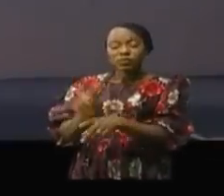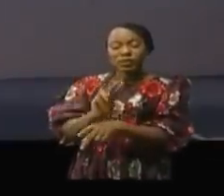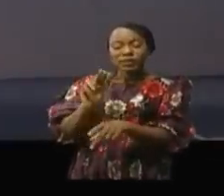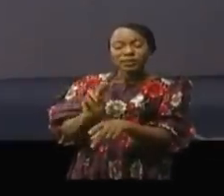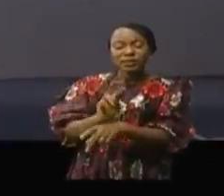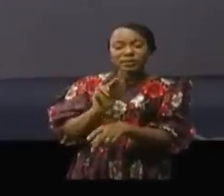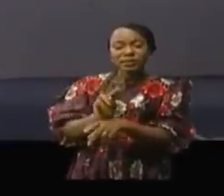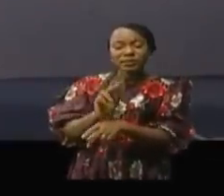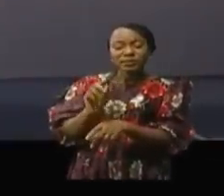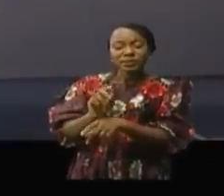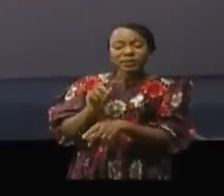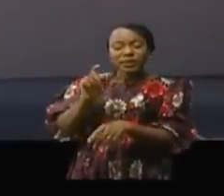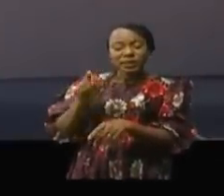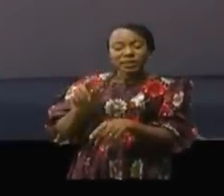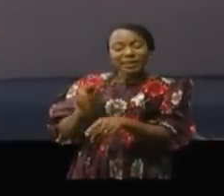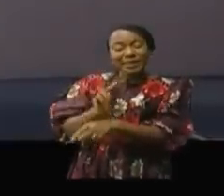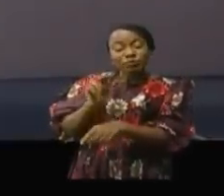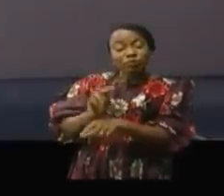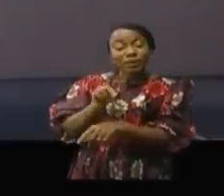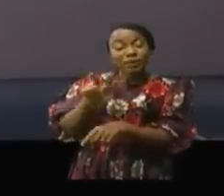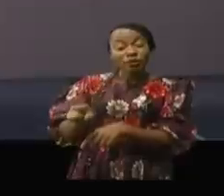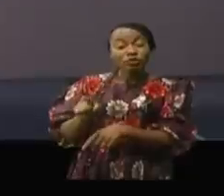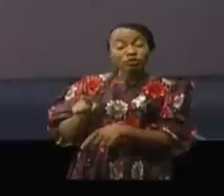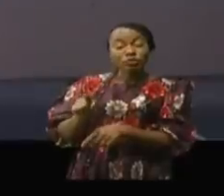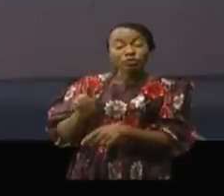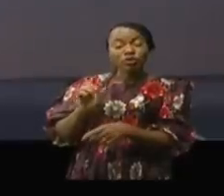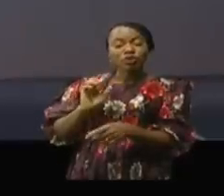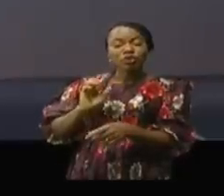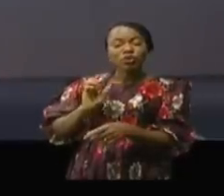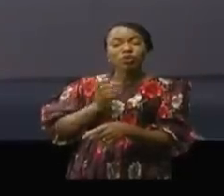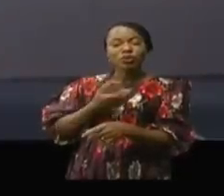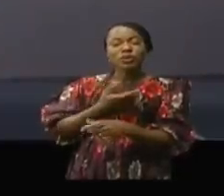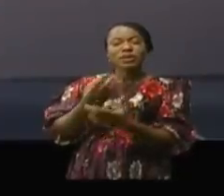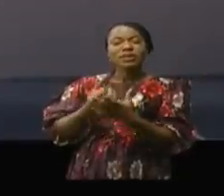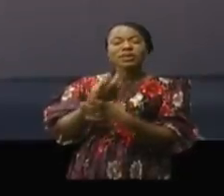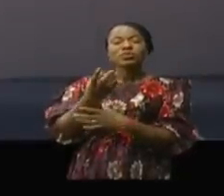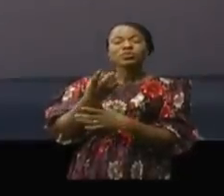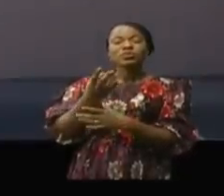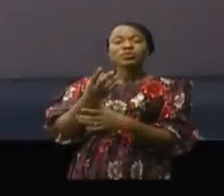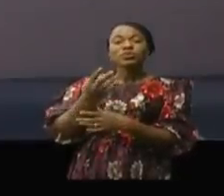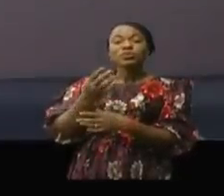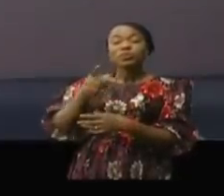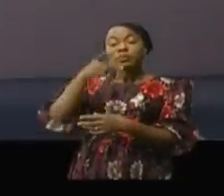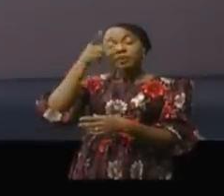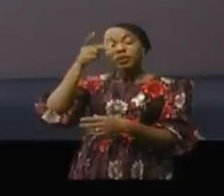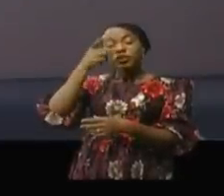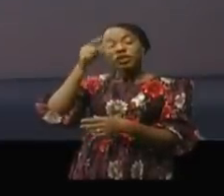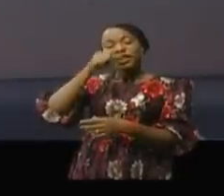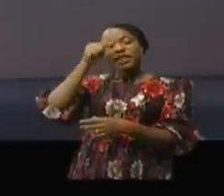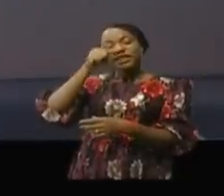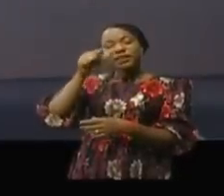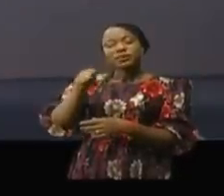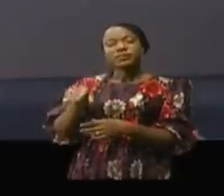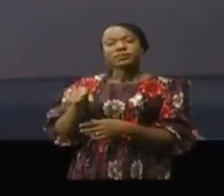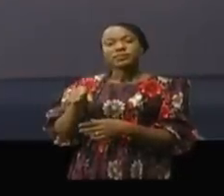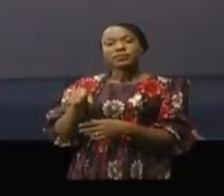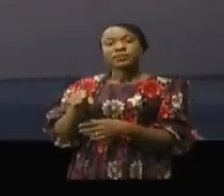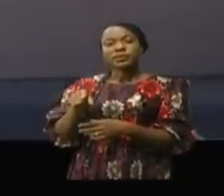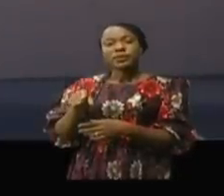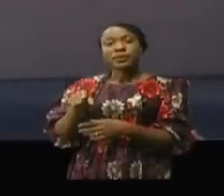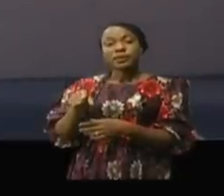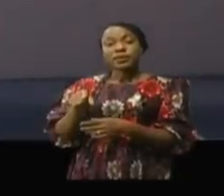l'exploration, l'exploitation de nos ressources pétrolières et gazières. Le